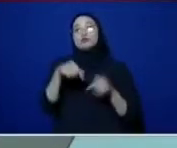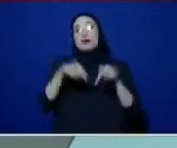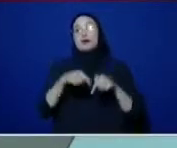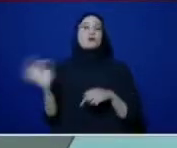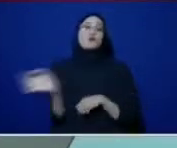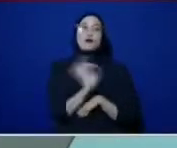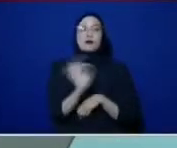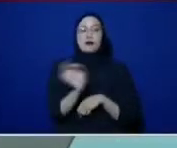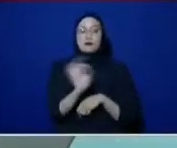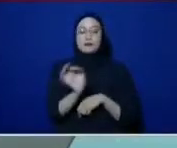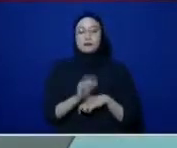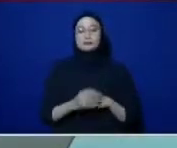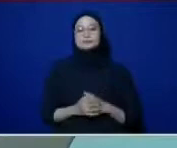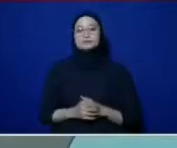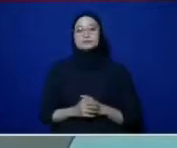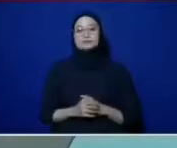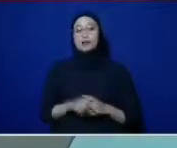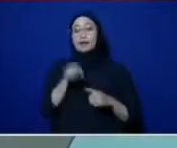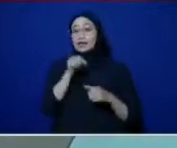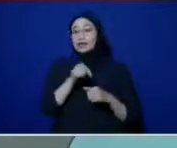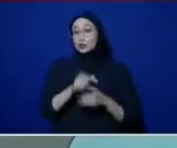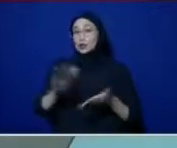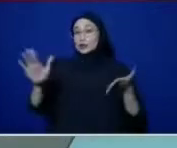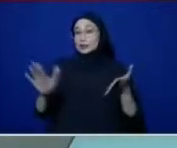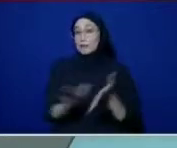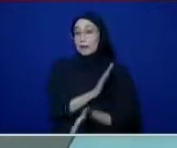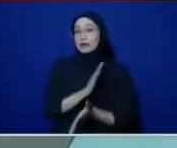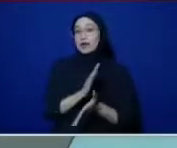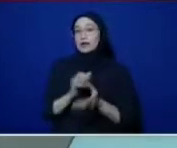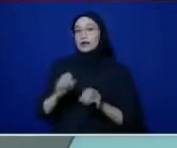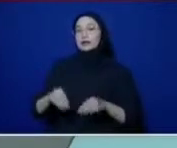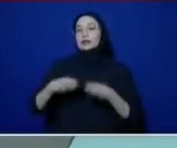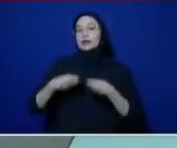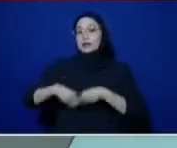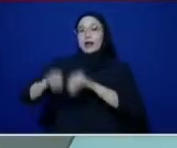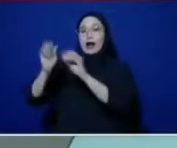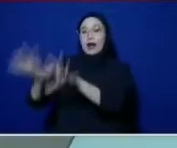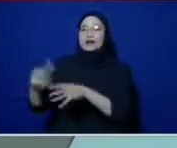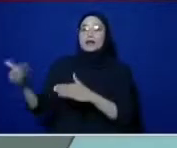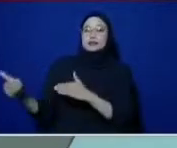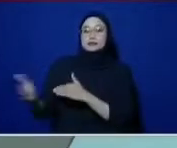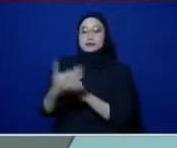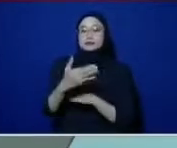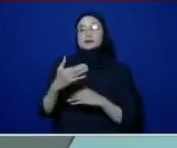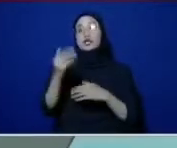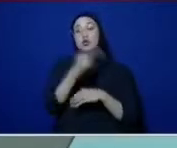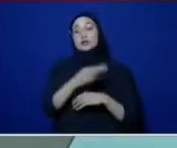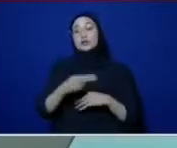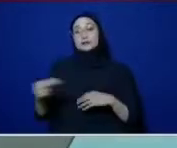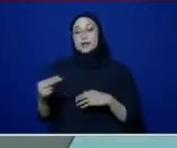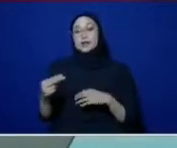ada. Menjadi kesempatan bagi nelayan-nelayan kita untuk